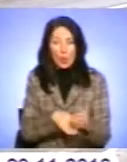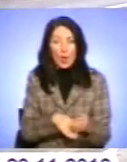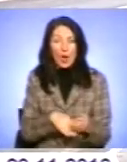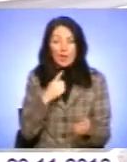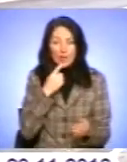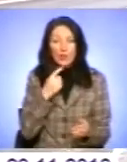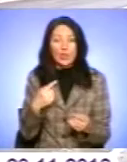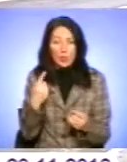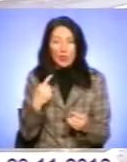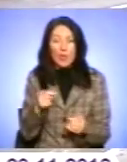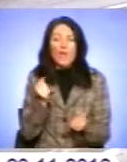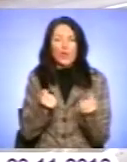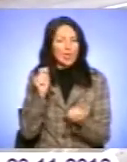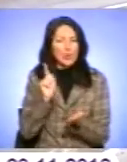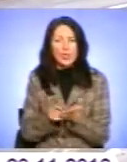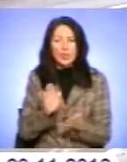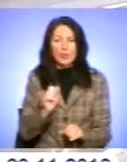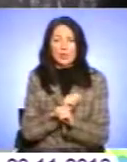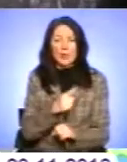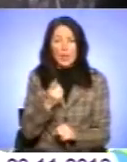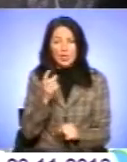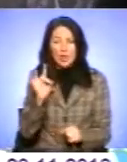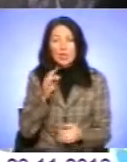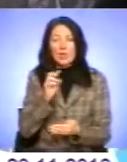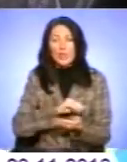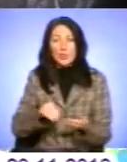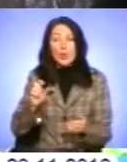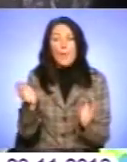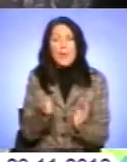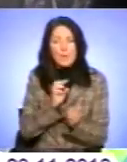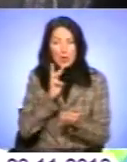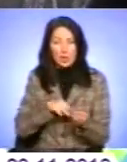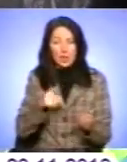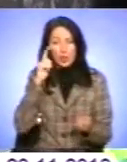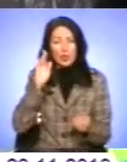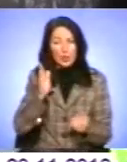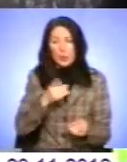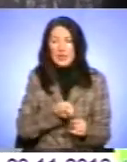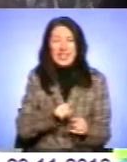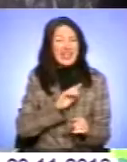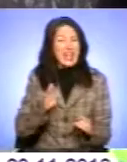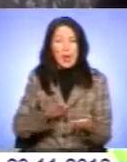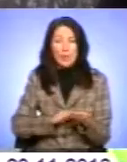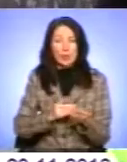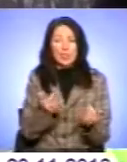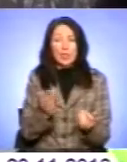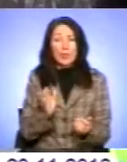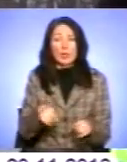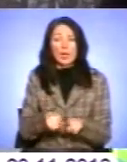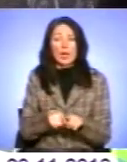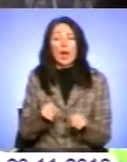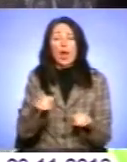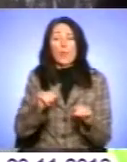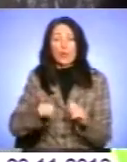був зупинитися. На перший раз ми виписуємо мінімальний штраф. Я думаю, що на майбутнє це не повториться, ще буде таке порушення. січня, тоді будемо приймати на нього